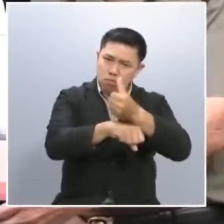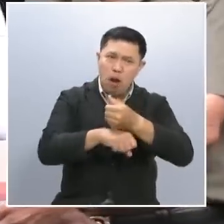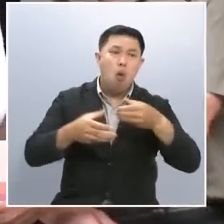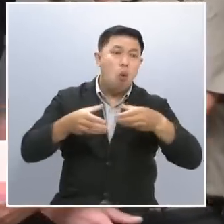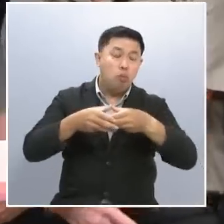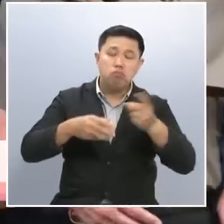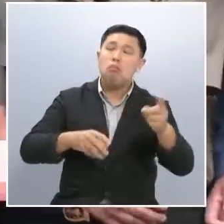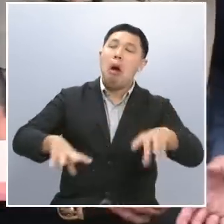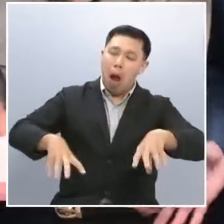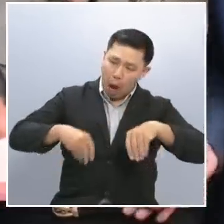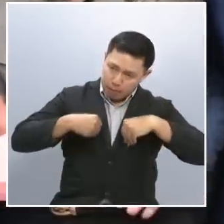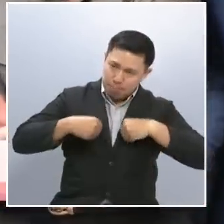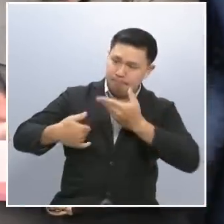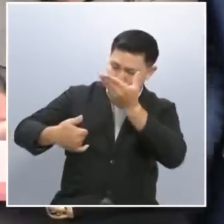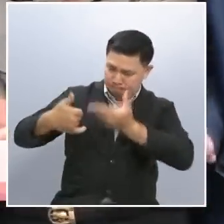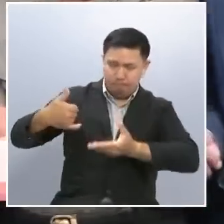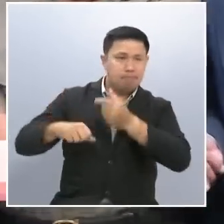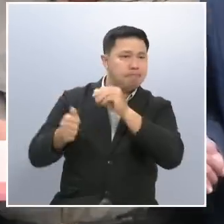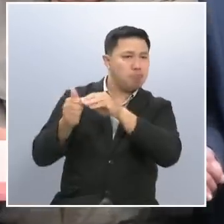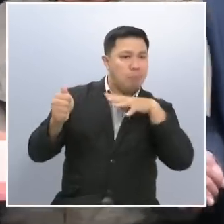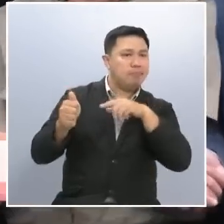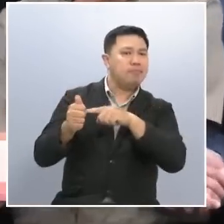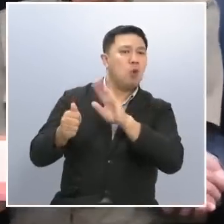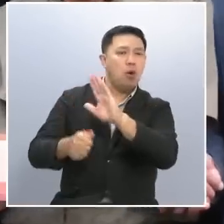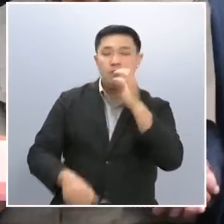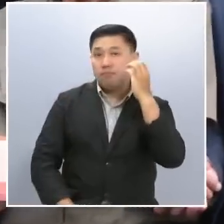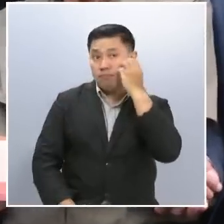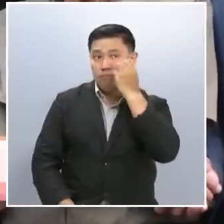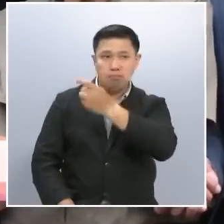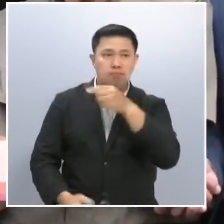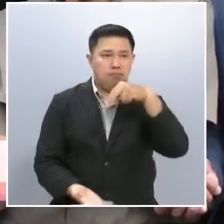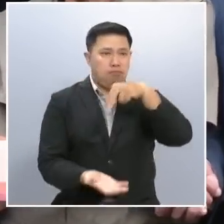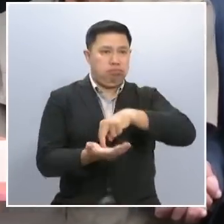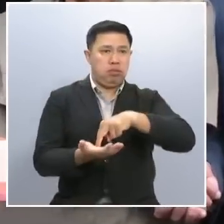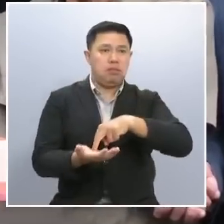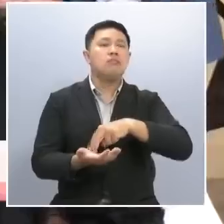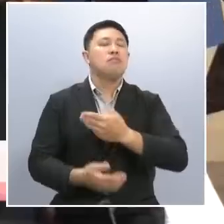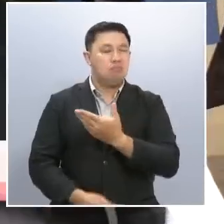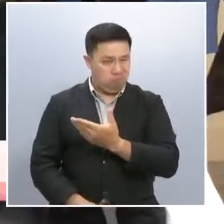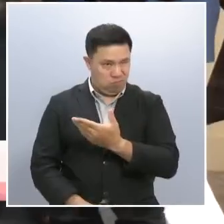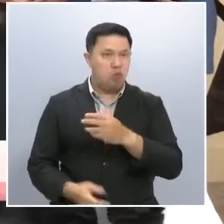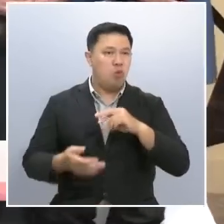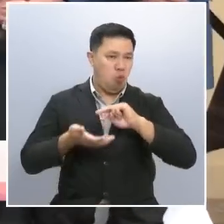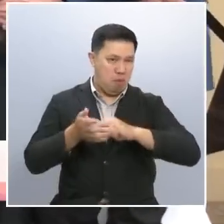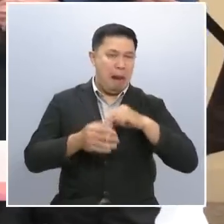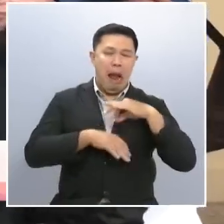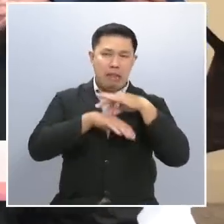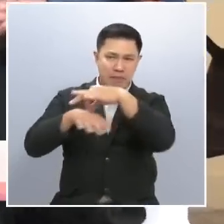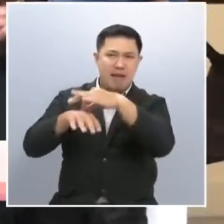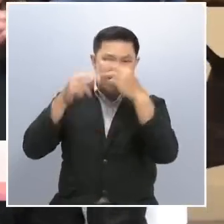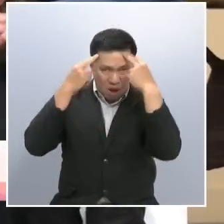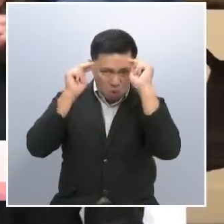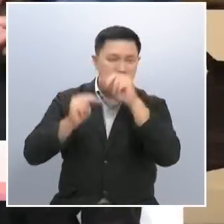ให้การยอมรับความเป็นผู้นำของคุณพิธาที่ยืนอยู่ตรงกลางก็สื่อว่าเขาคือนายกรัฐมนตรีคนต่อ